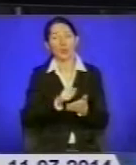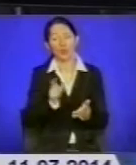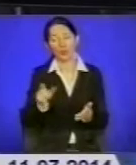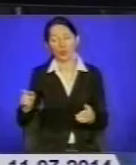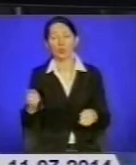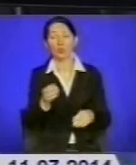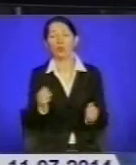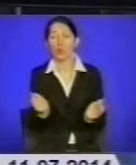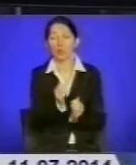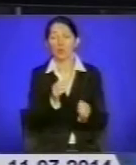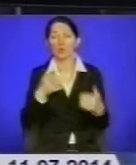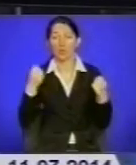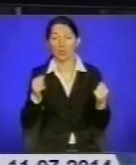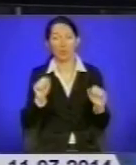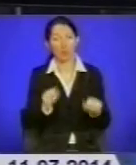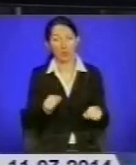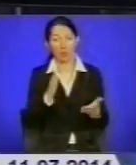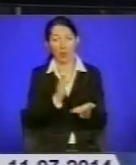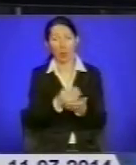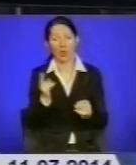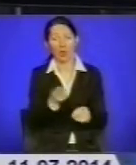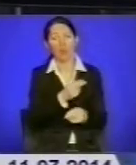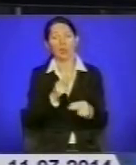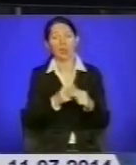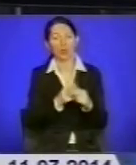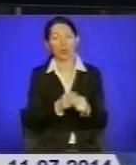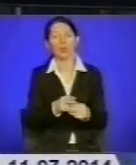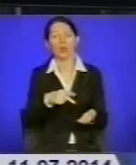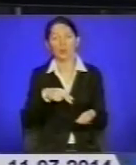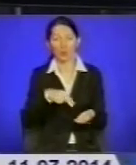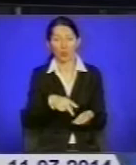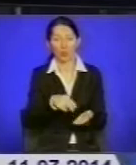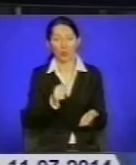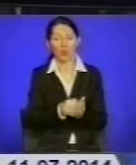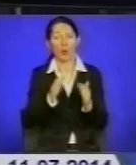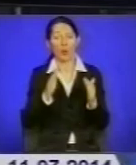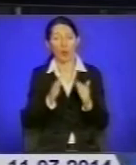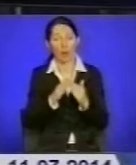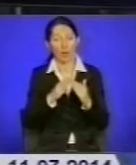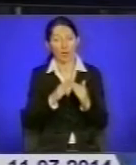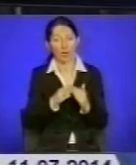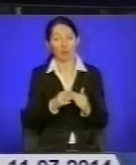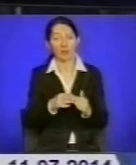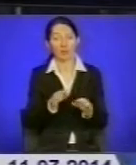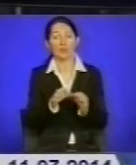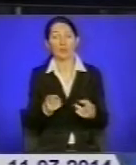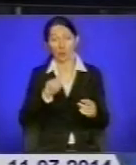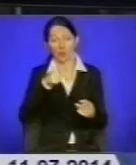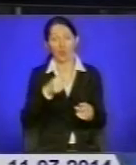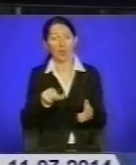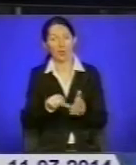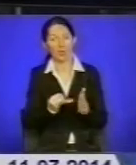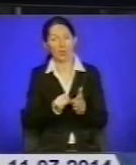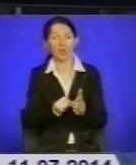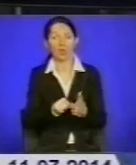мали безперешкодний доступ до об'єктів? Обговорювали учасники обласного семінару щодо реалізації прав інвалідів. Детальніше у